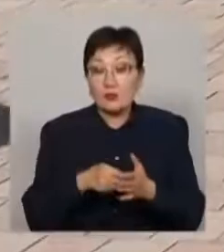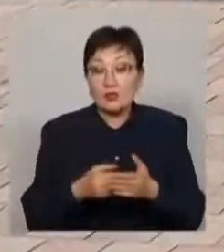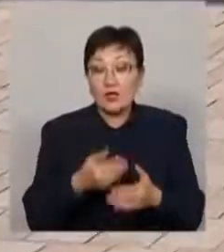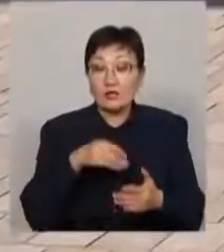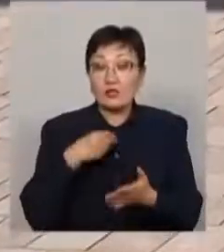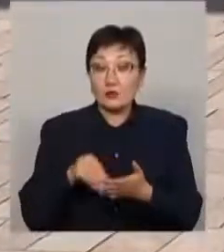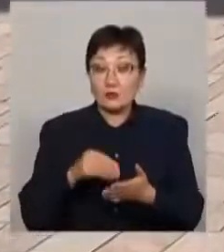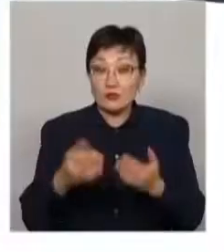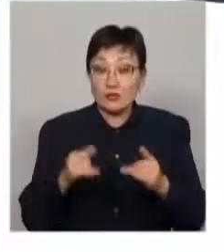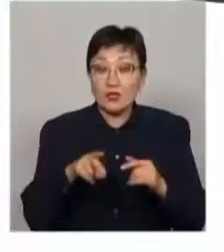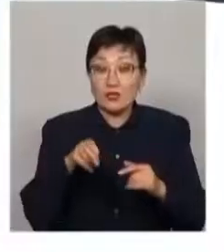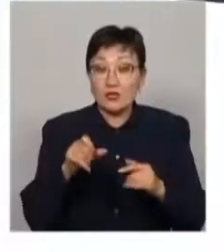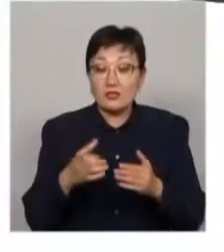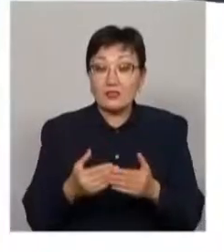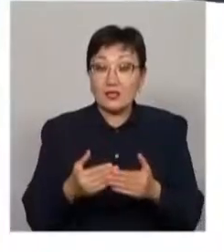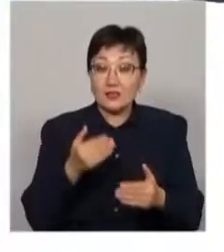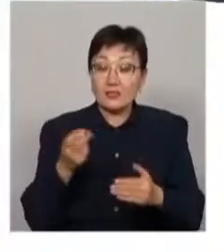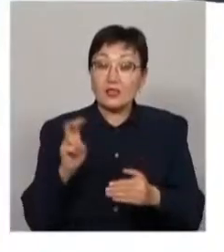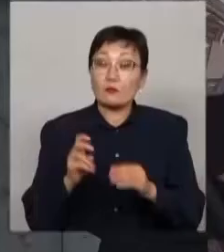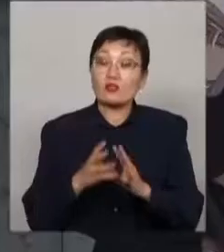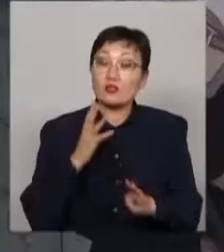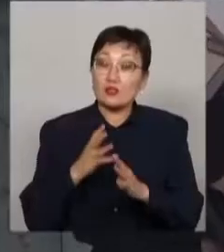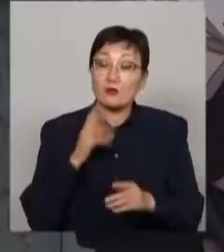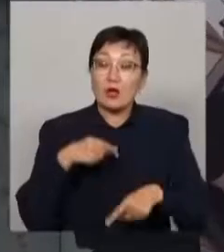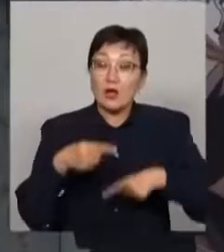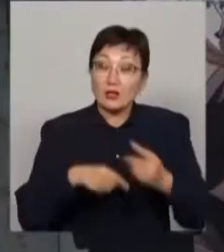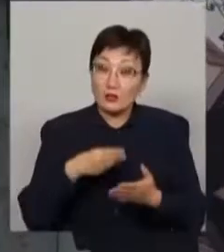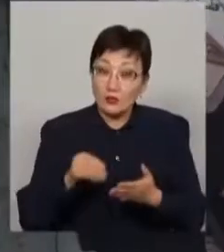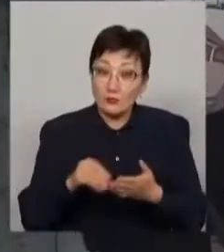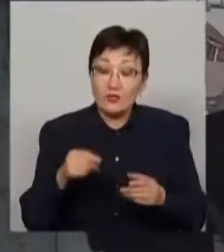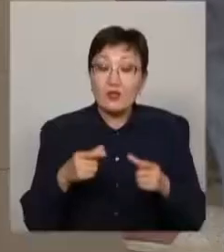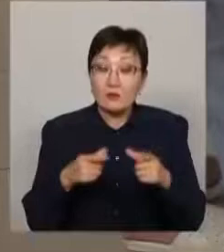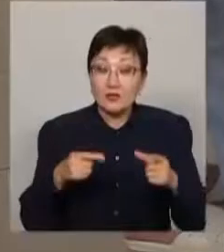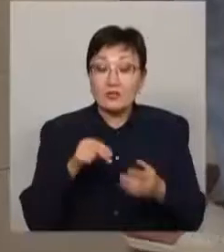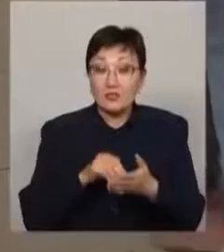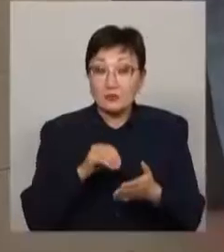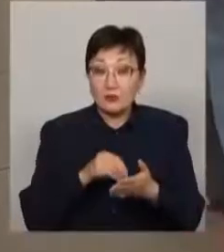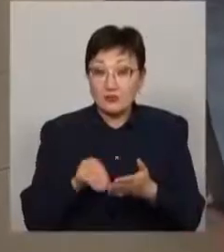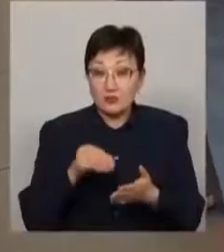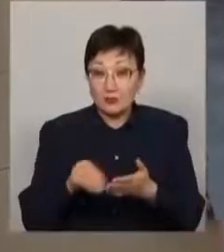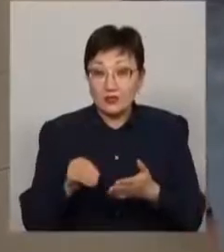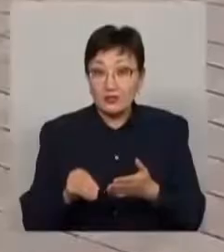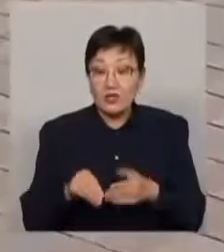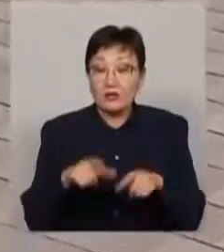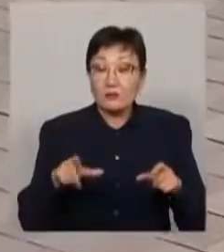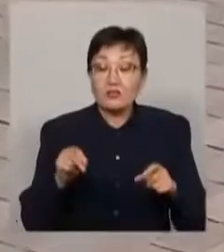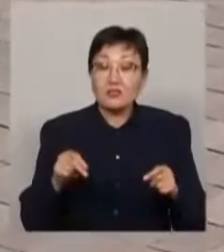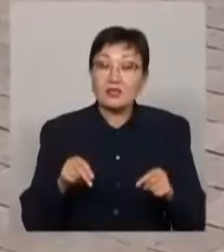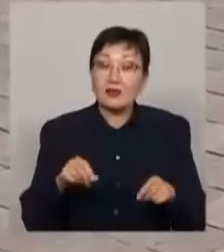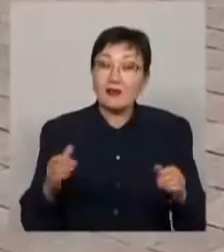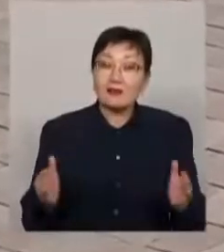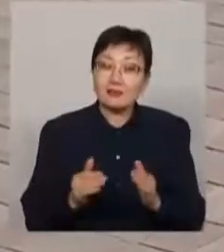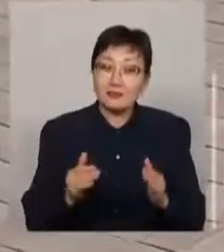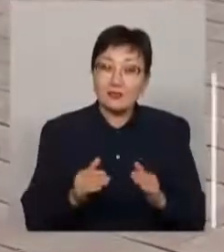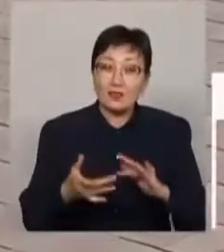алып қойған. Қазір касса алдына келіп, кезекте телміріп тұрып, билет алатындардың қатары сирек. Көпшілігі онлайн рәсімдейді. Астана қаласына